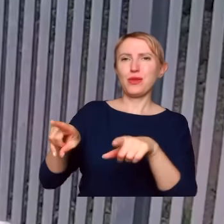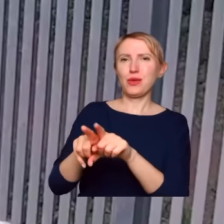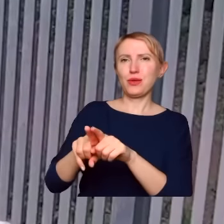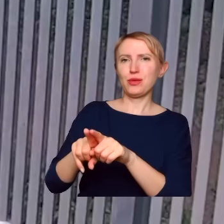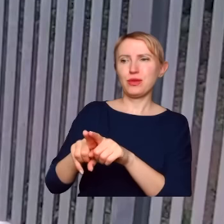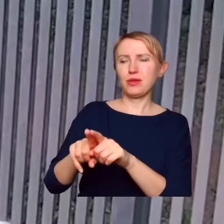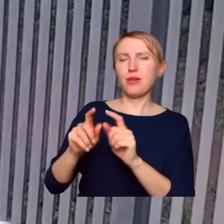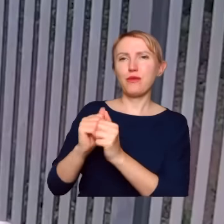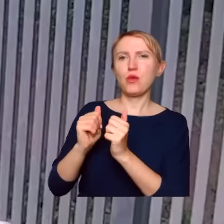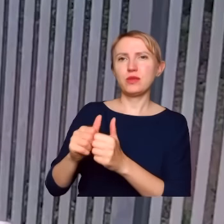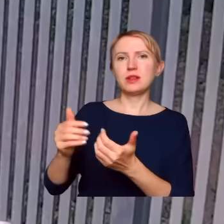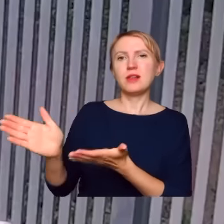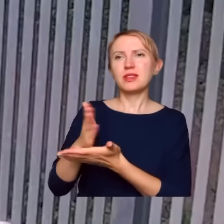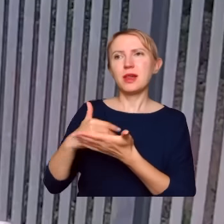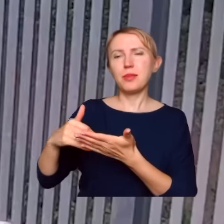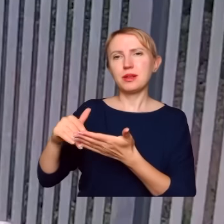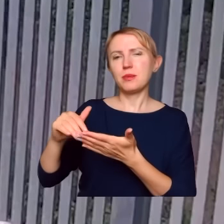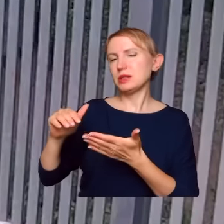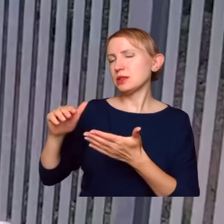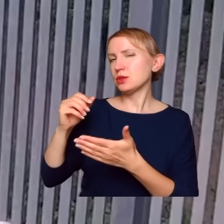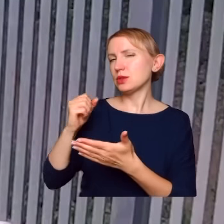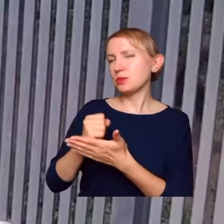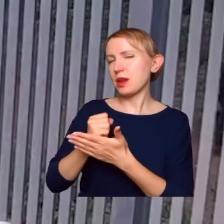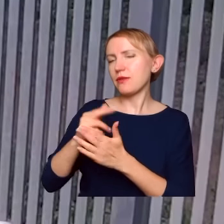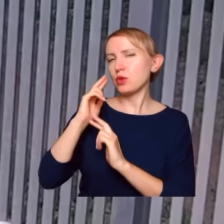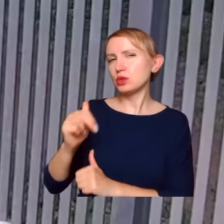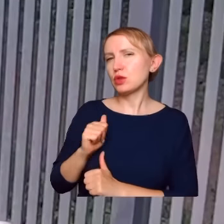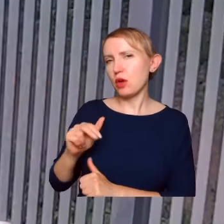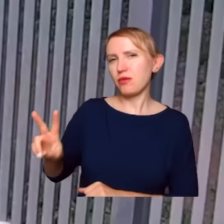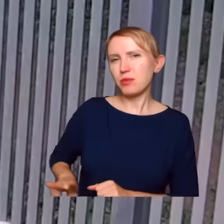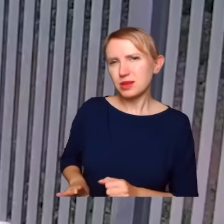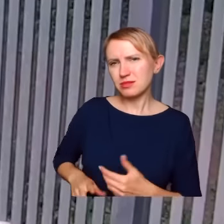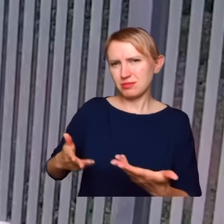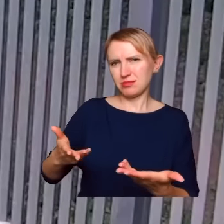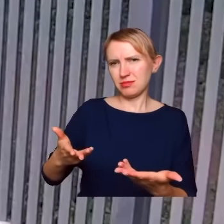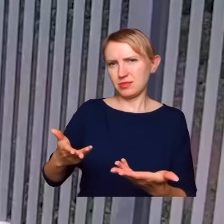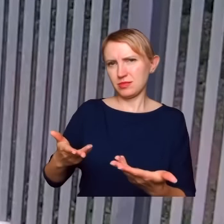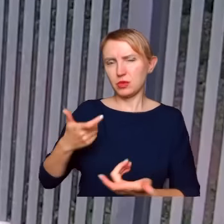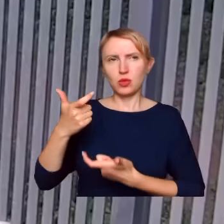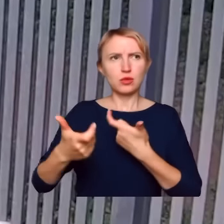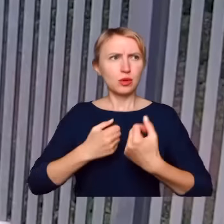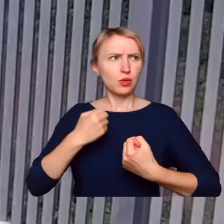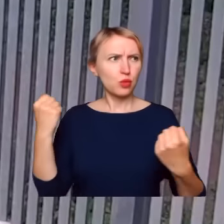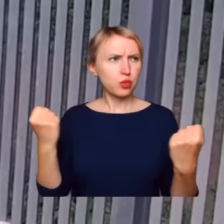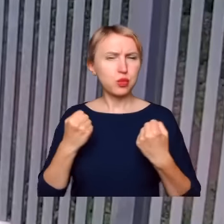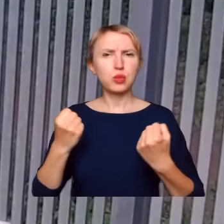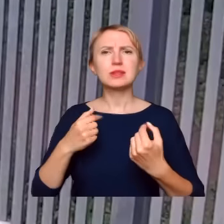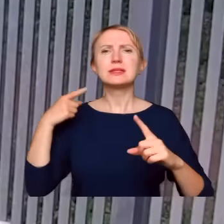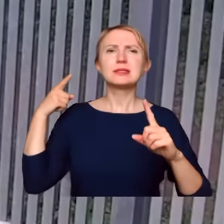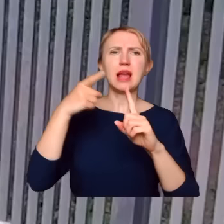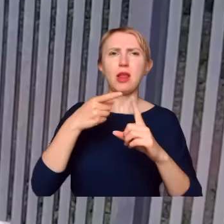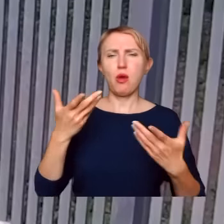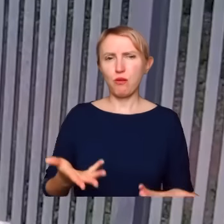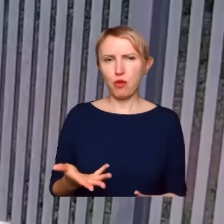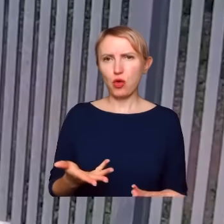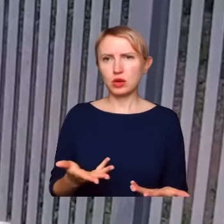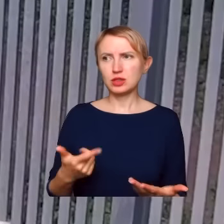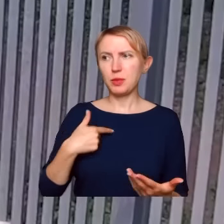do Spraw Wojskowych Prokuratury Krajowej. No przecież jest to robione z rozmachem, z rozmysłem, w celu odcięcia mnie